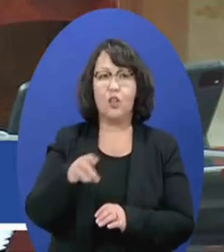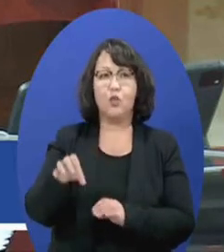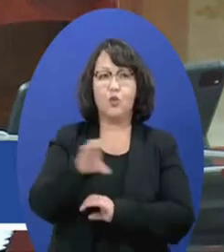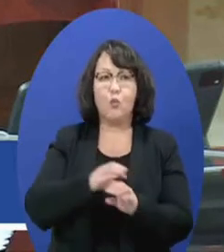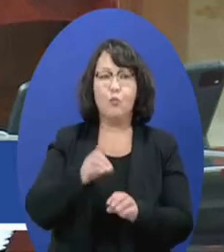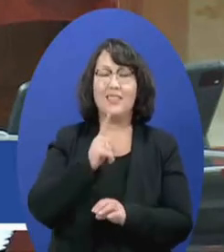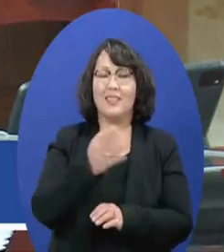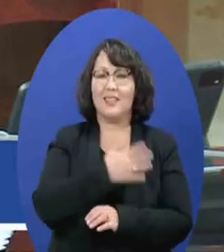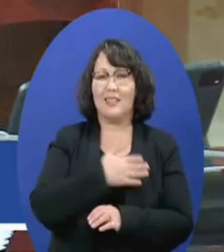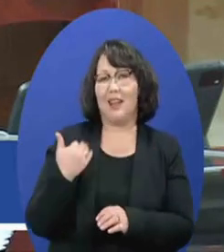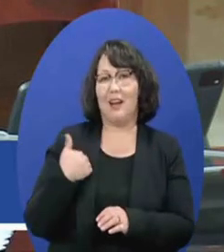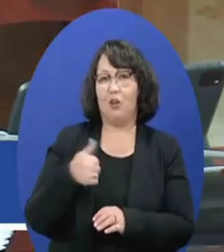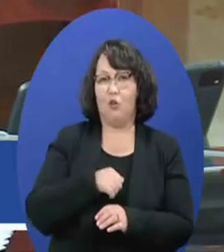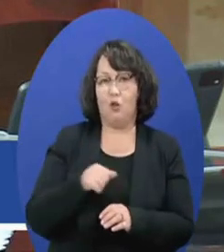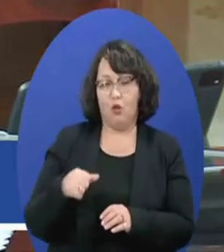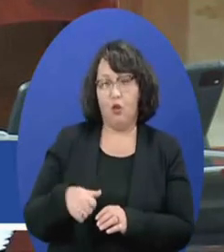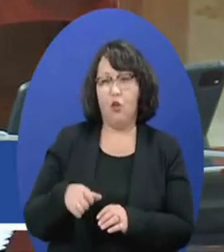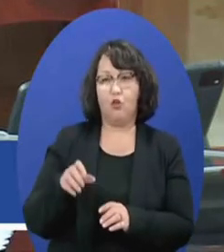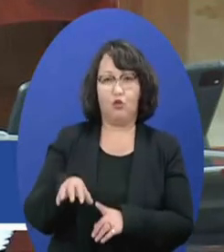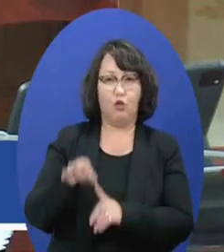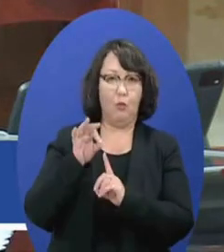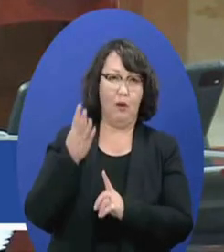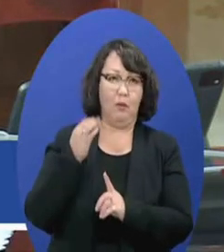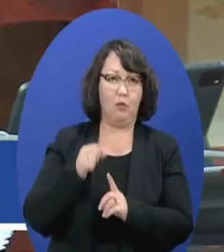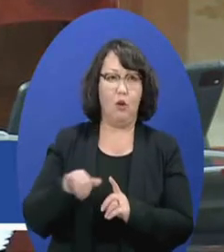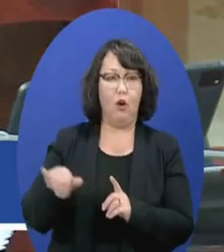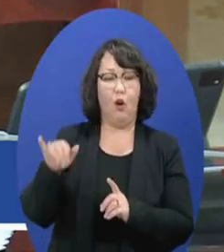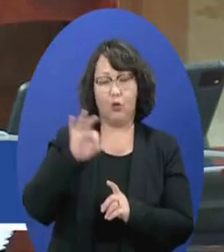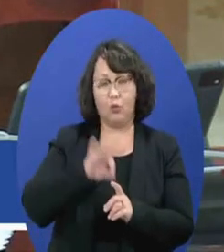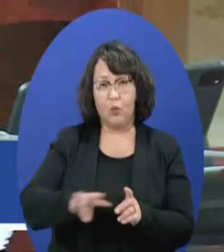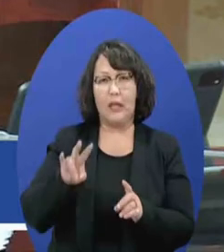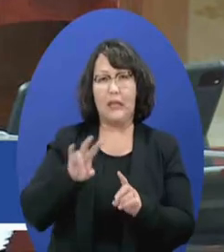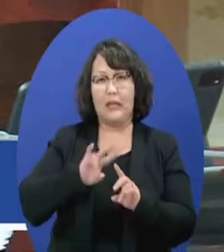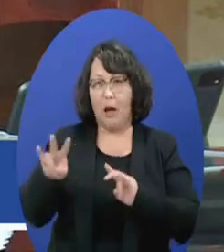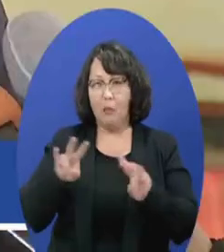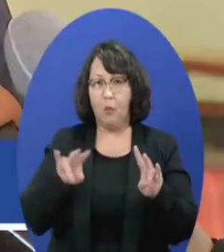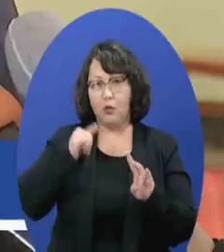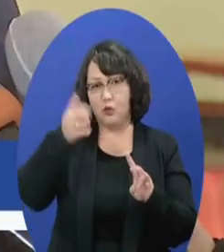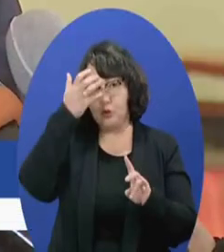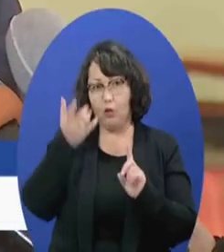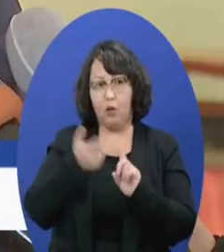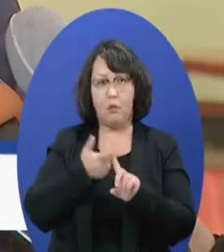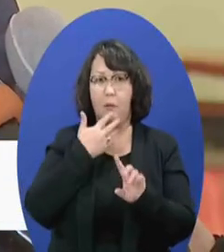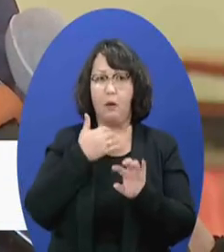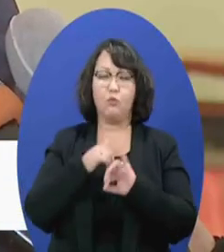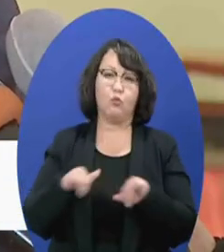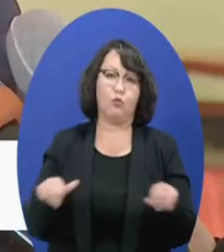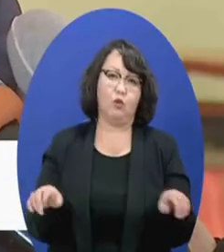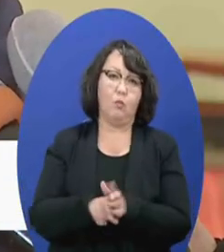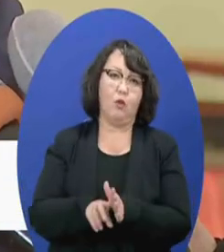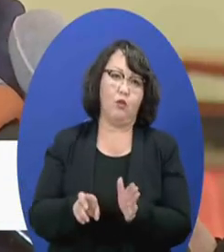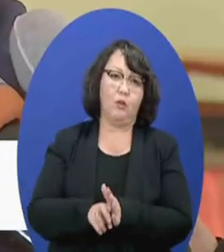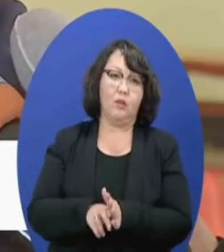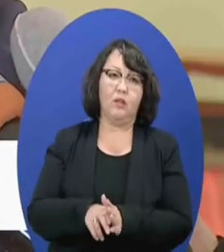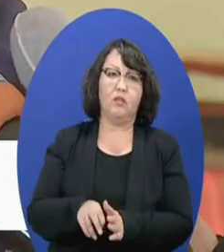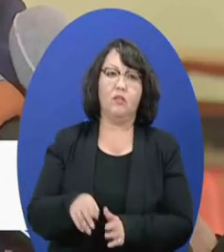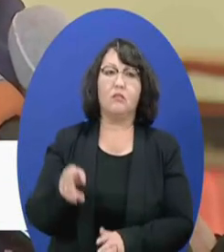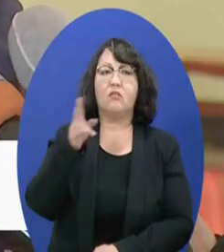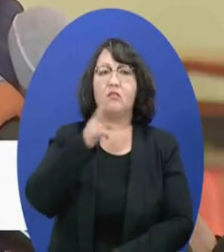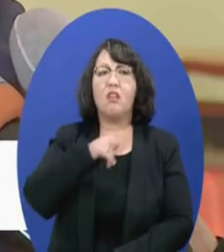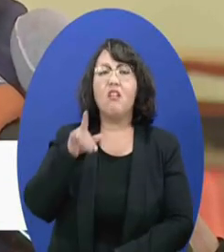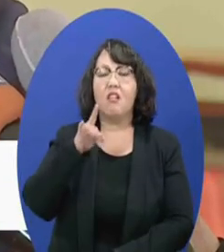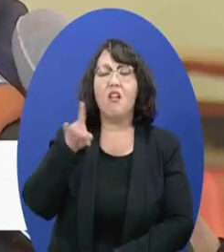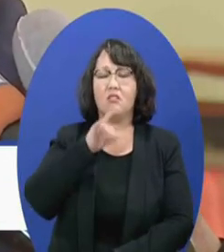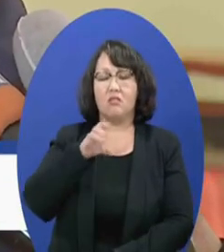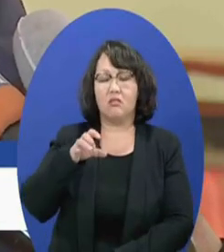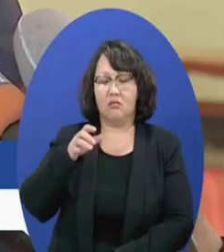байвал орон нутагт улс төржилтийг багсах маш том алхам болох гээд байгаа юм да. Дээрээс томилё гэдгийг бол дэмжлэг аваагүй тэр